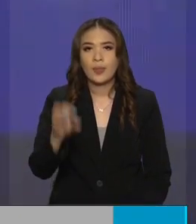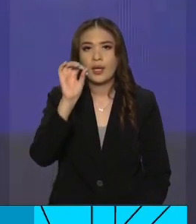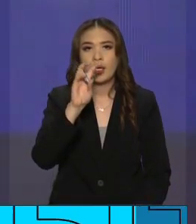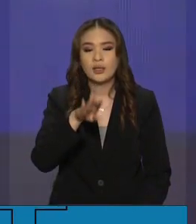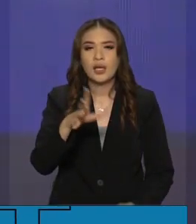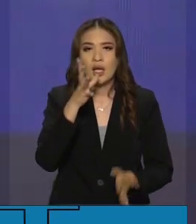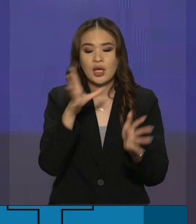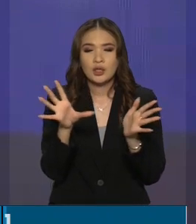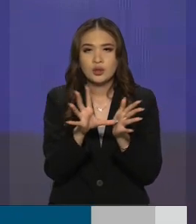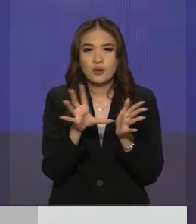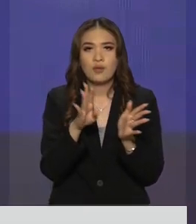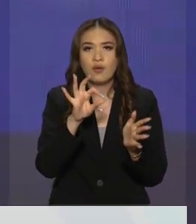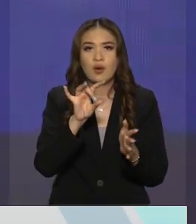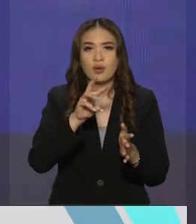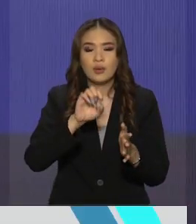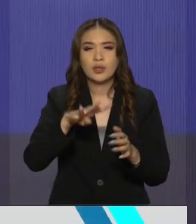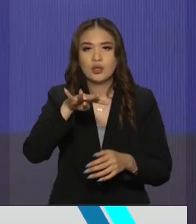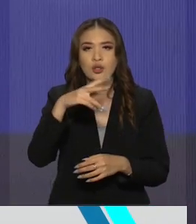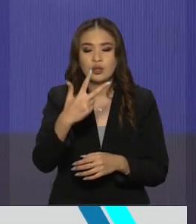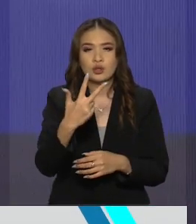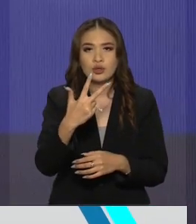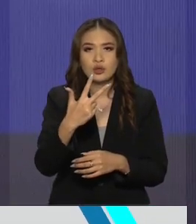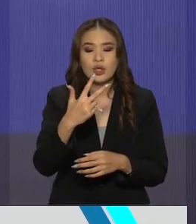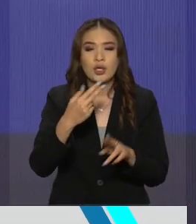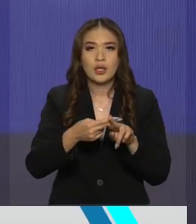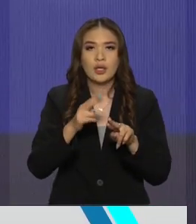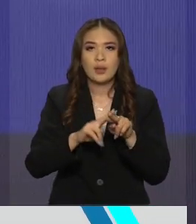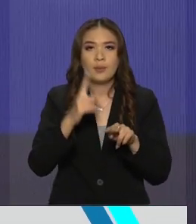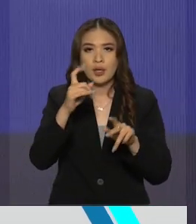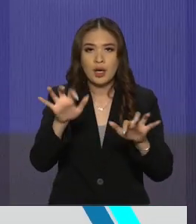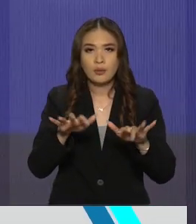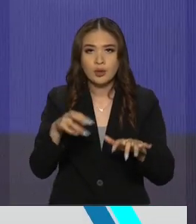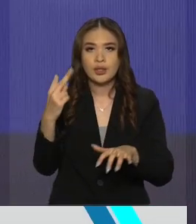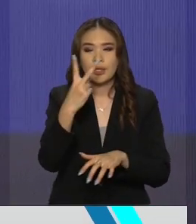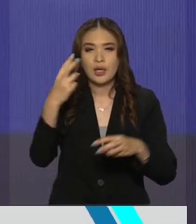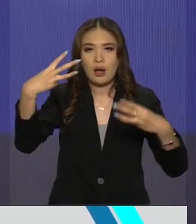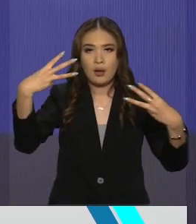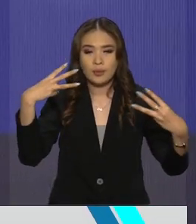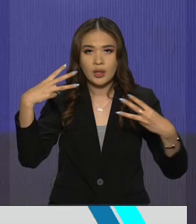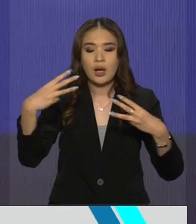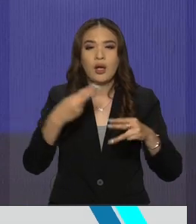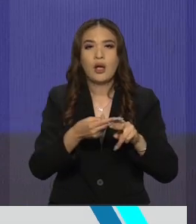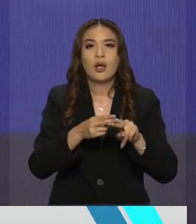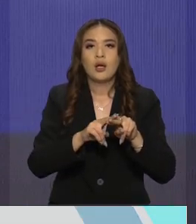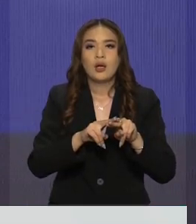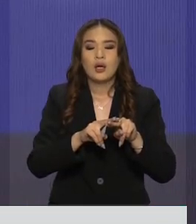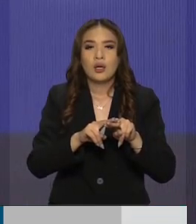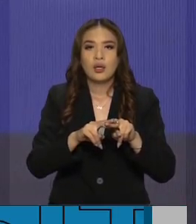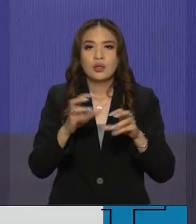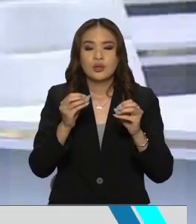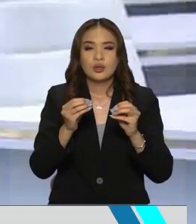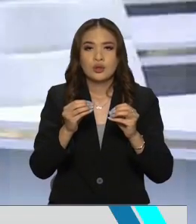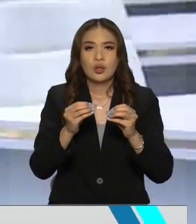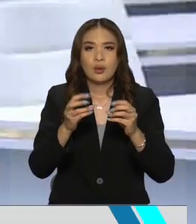электронды форматта 43 тестілеу орталығында бір компьютер, екі камера, бір тестілінші қағидаты бойынша өткен